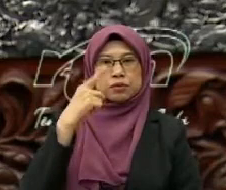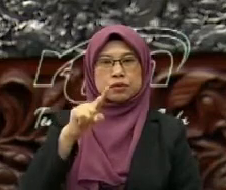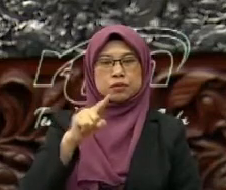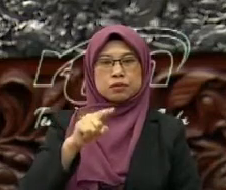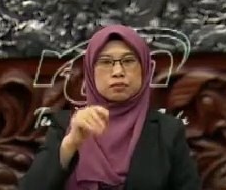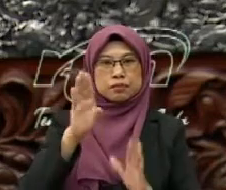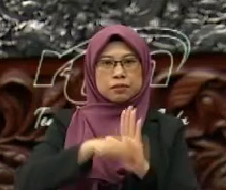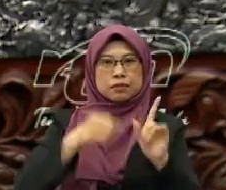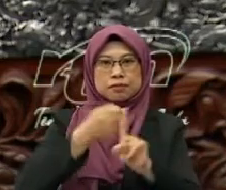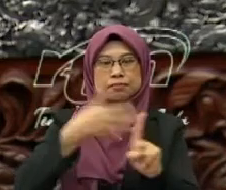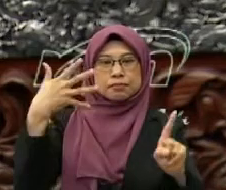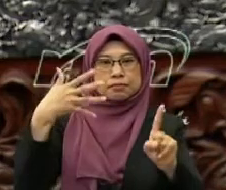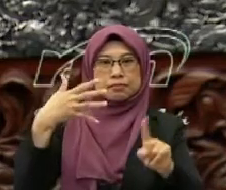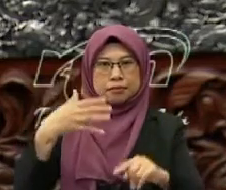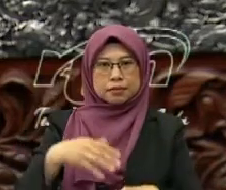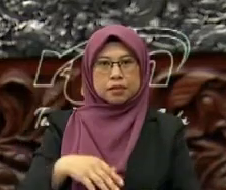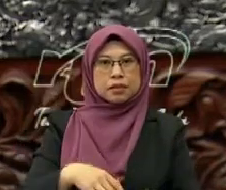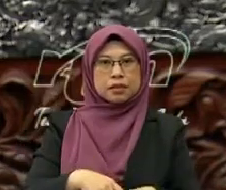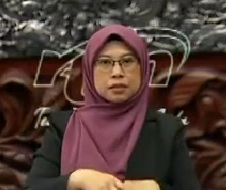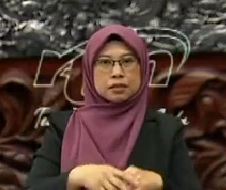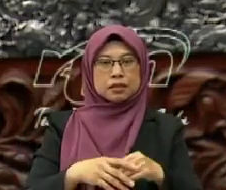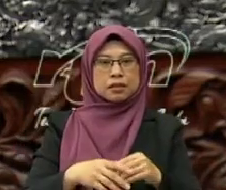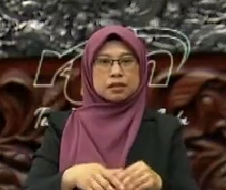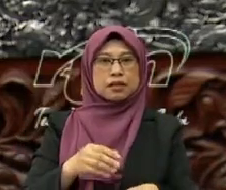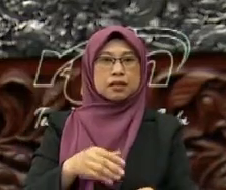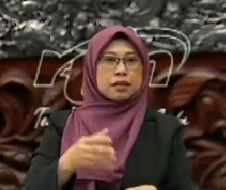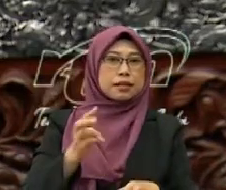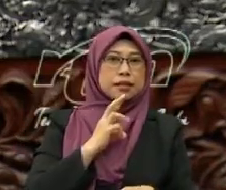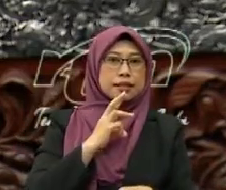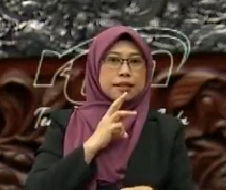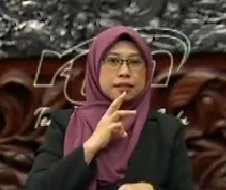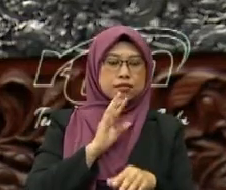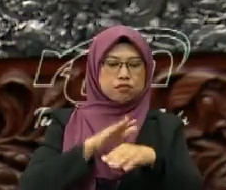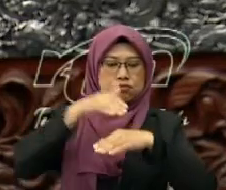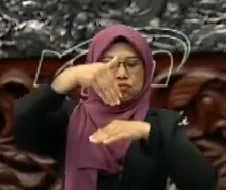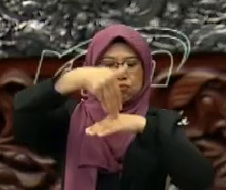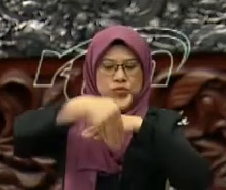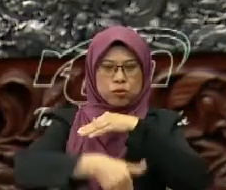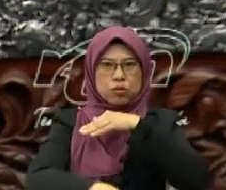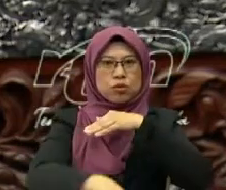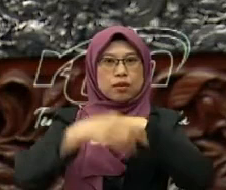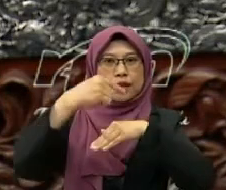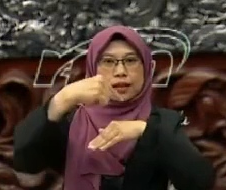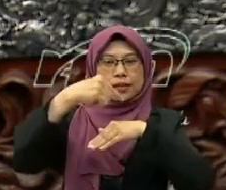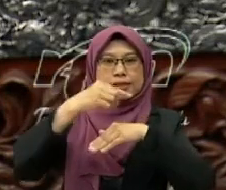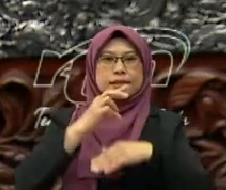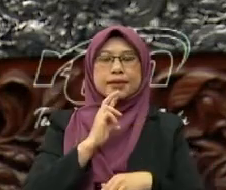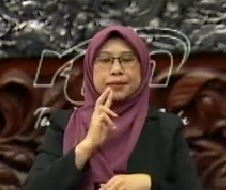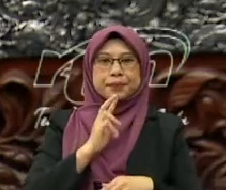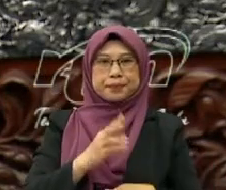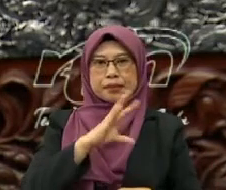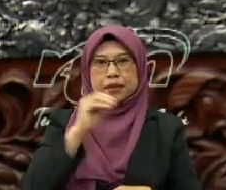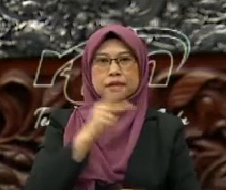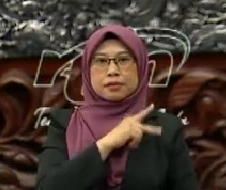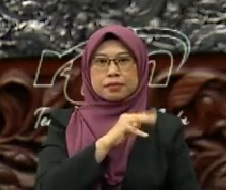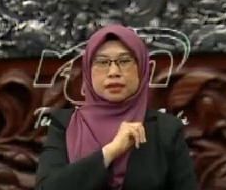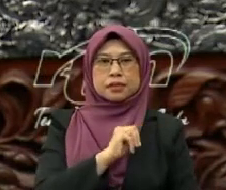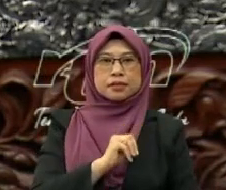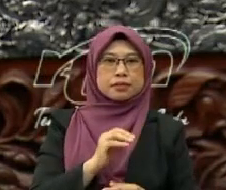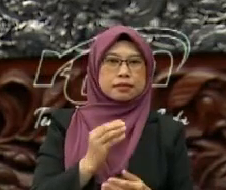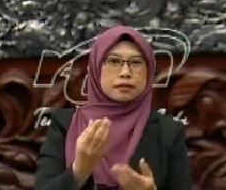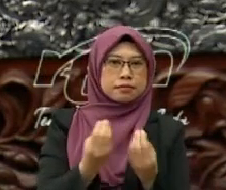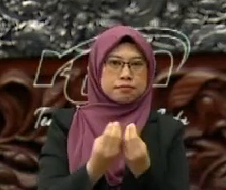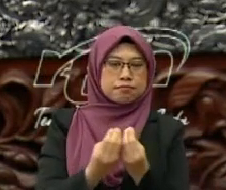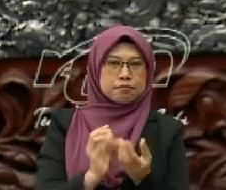infaq banjir debris ataupun kepalae yang banyak berlaku mutakhir ini dan kita Kementerian memperuntukkan Satu